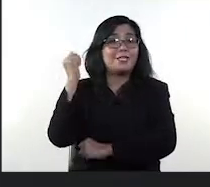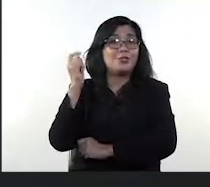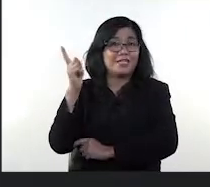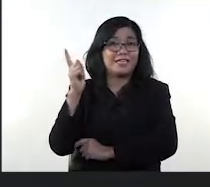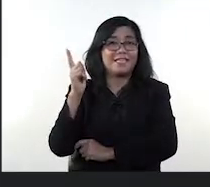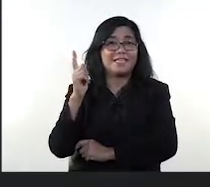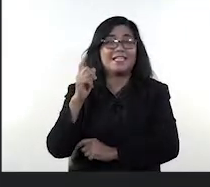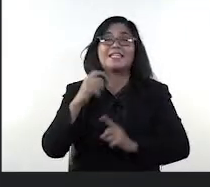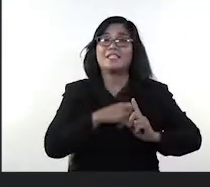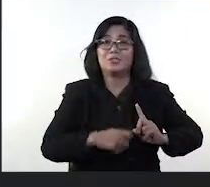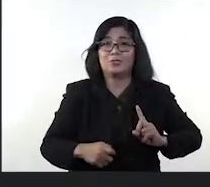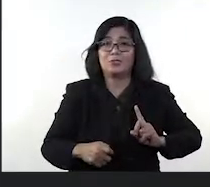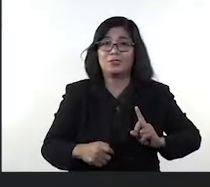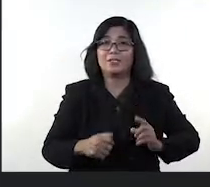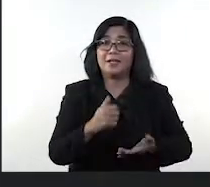Hai Ameng